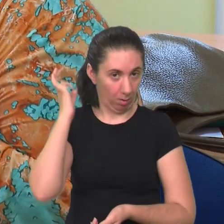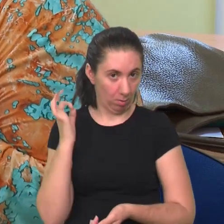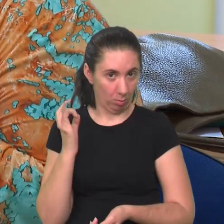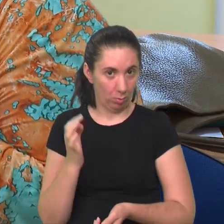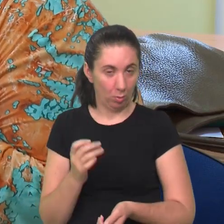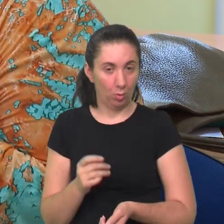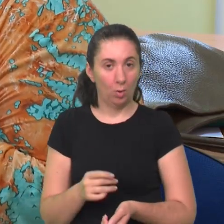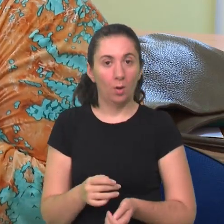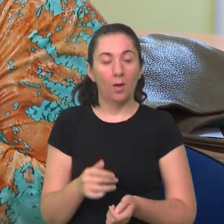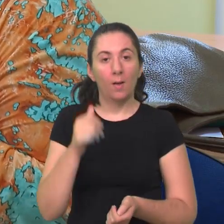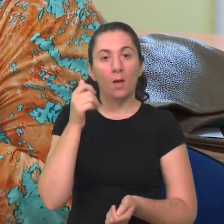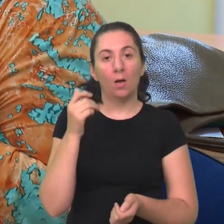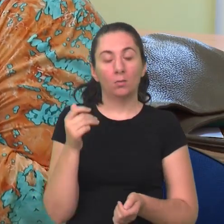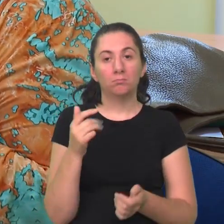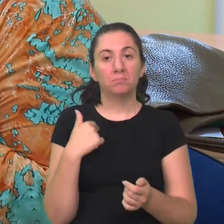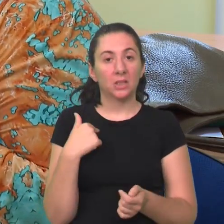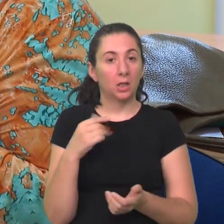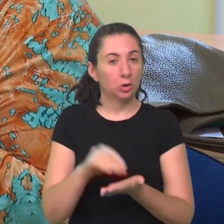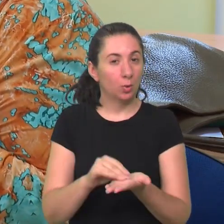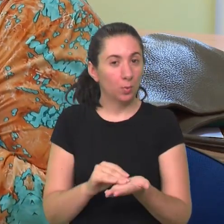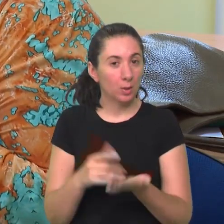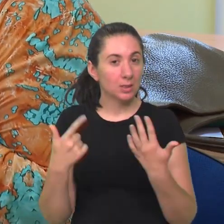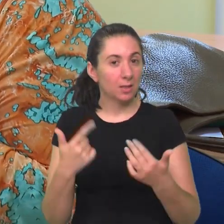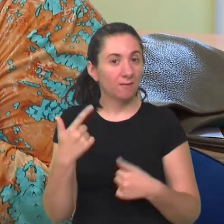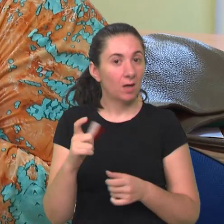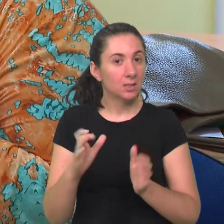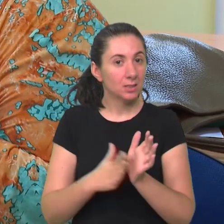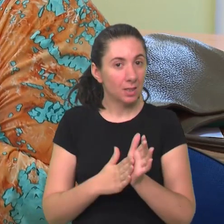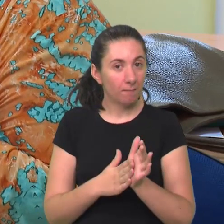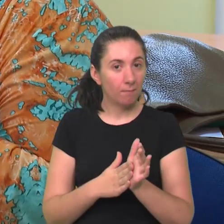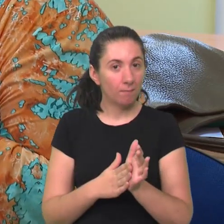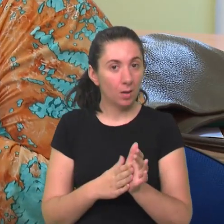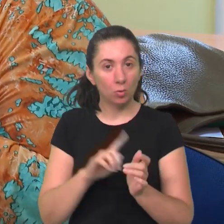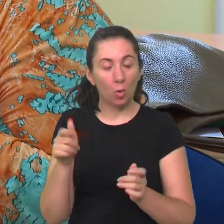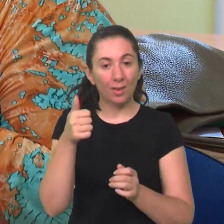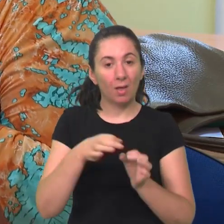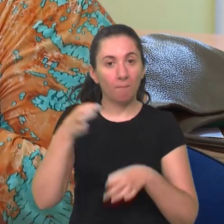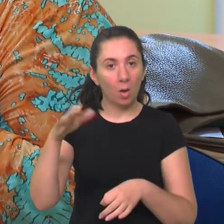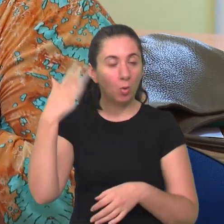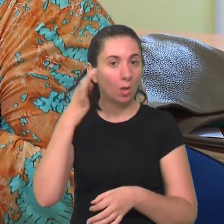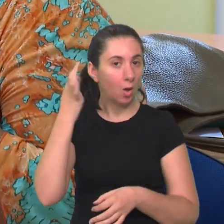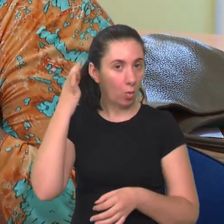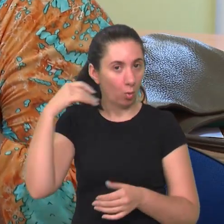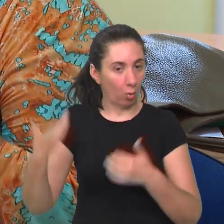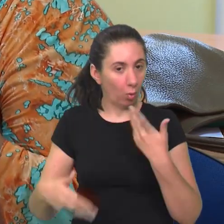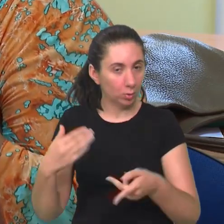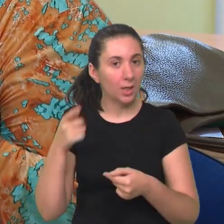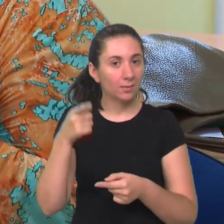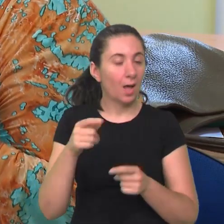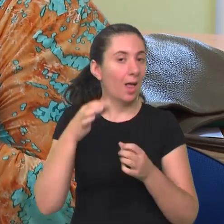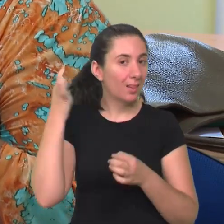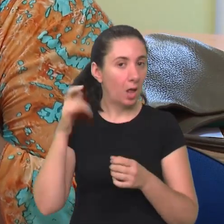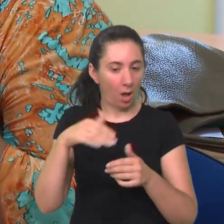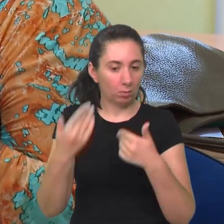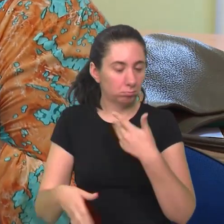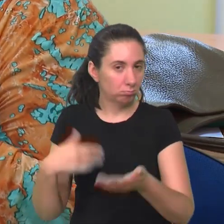Najduži rast kose prije ispadanja je, negdje sam našla podatak, 72 cm do metar. Nakon toga ta dlaka ispada